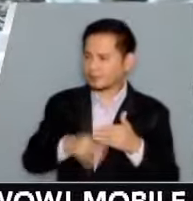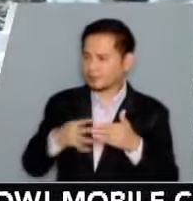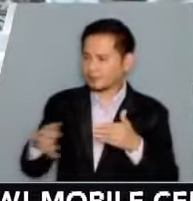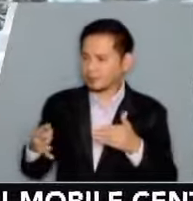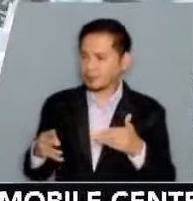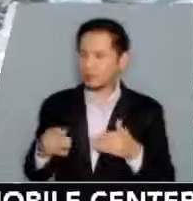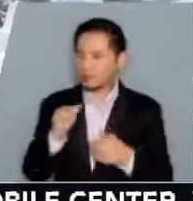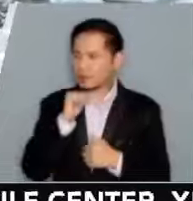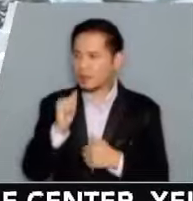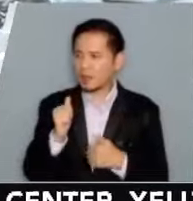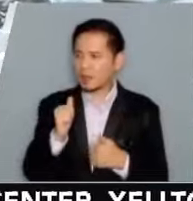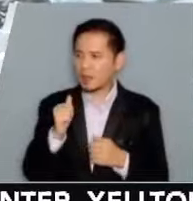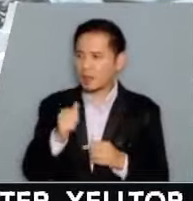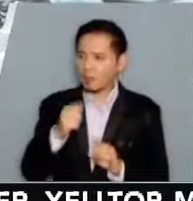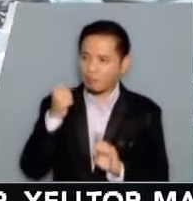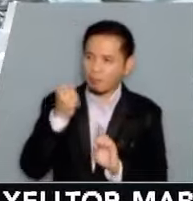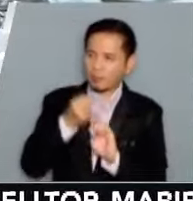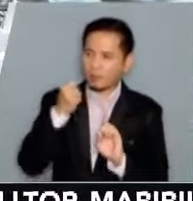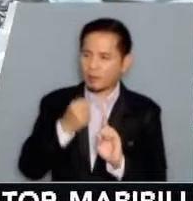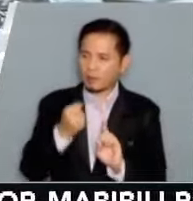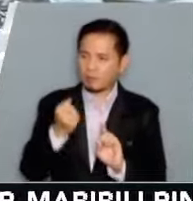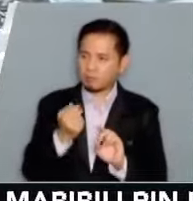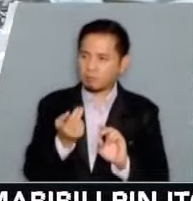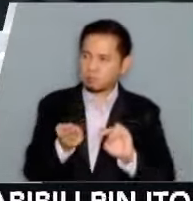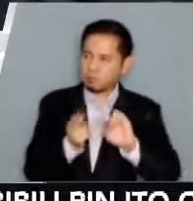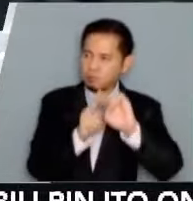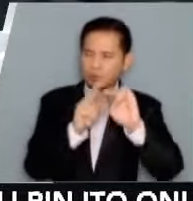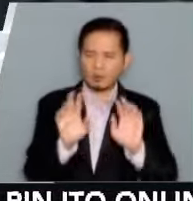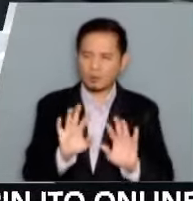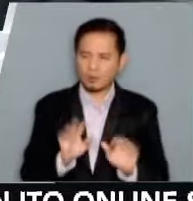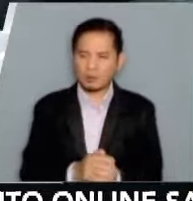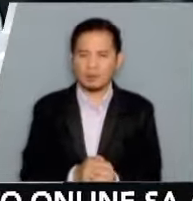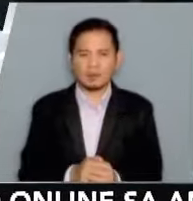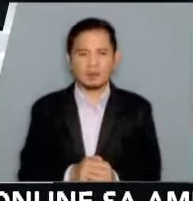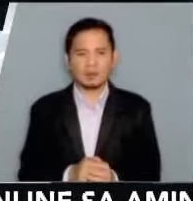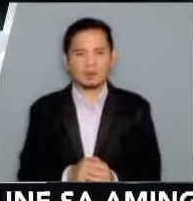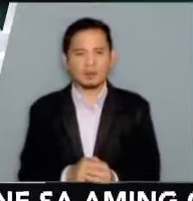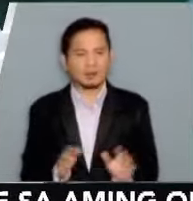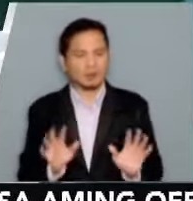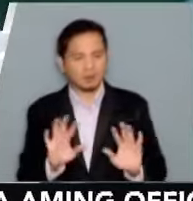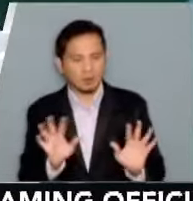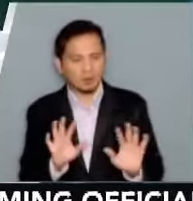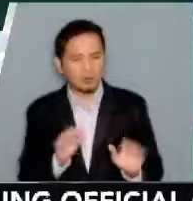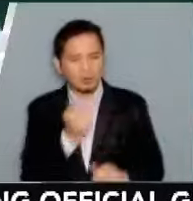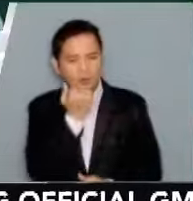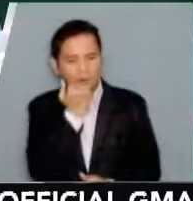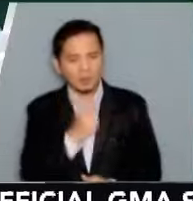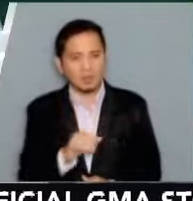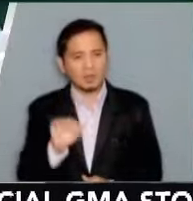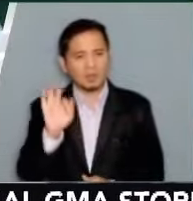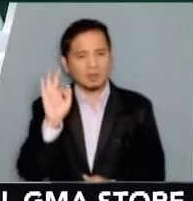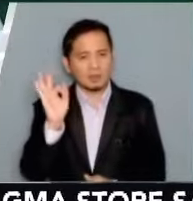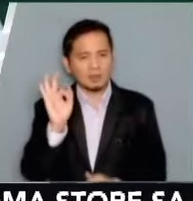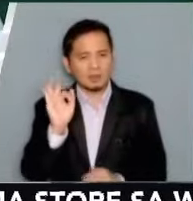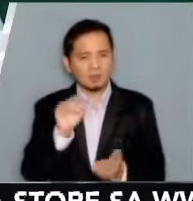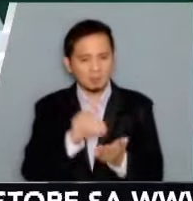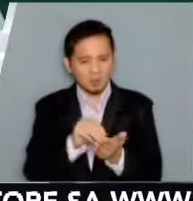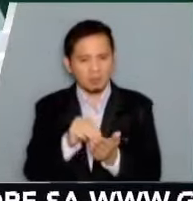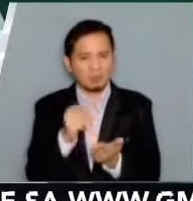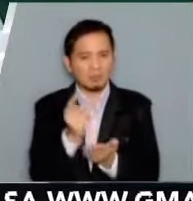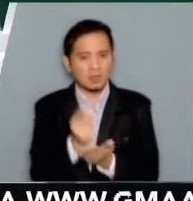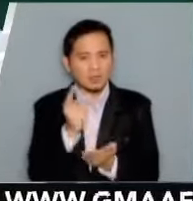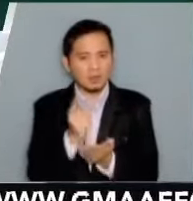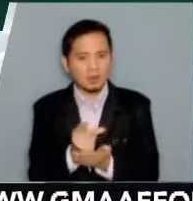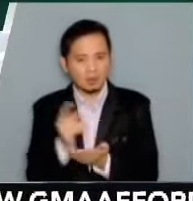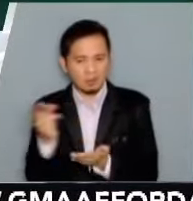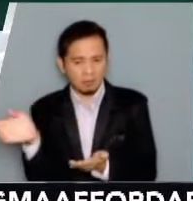isang ano namin mga 15 days pa yata Hindi po tinamaan agad-agad who would invest 0 million sa